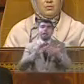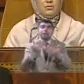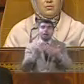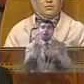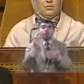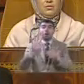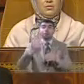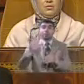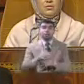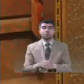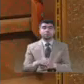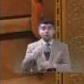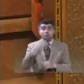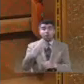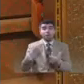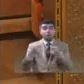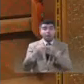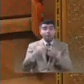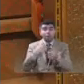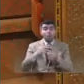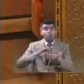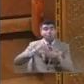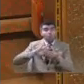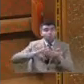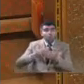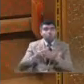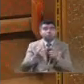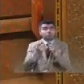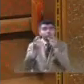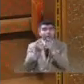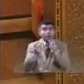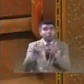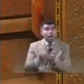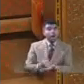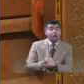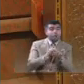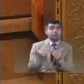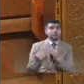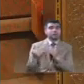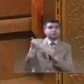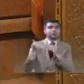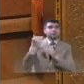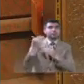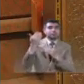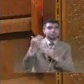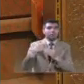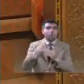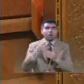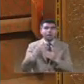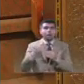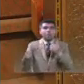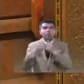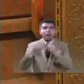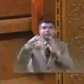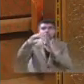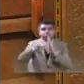وهادشي أنتم تكلمتوا بأن نسبة الاستثمار العمومي انخفضت سيد رئيس الحكومة، ماشي تكثرت، وبالتالي انتقلت من 20.8 مليار